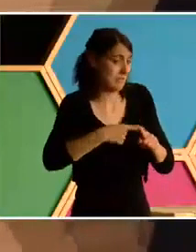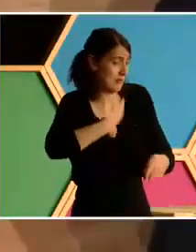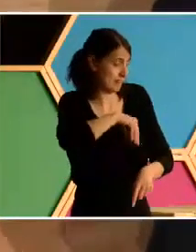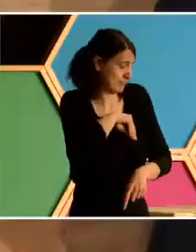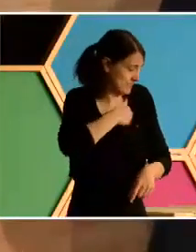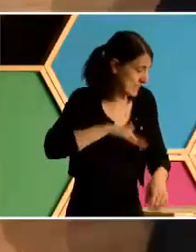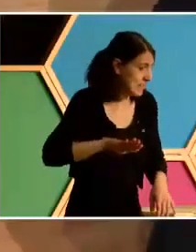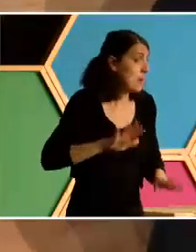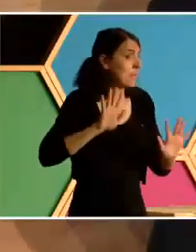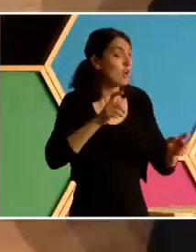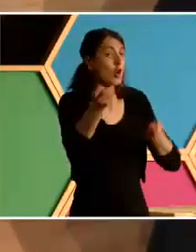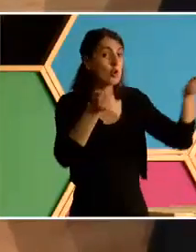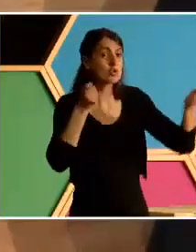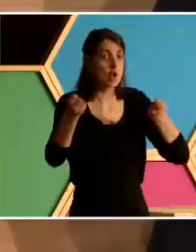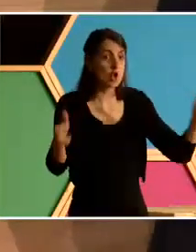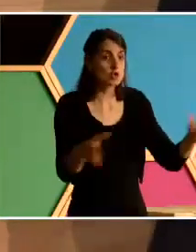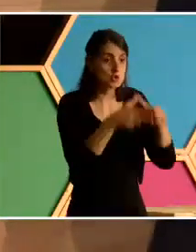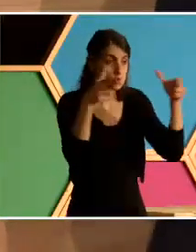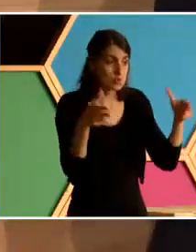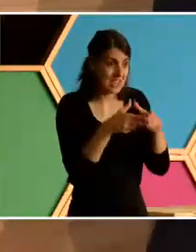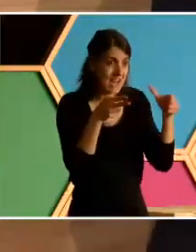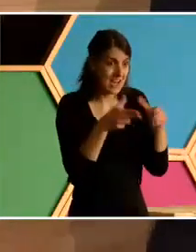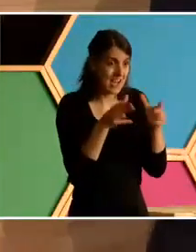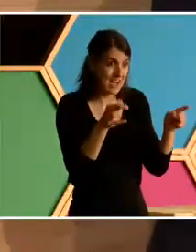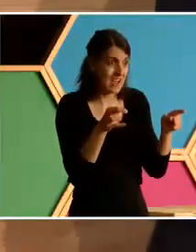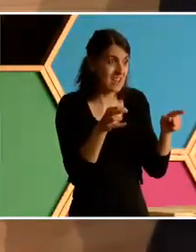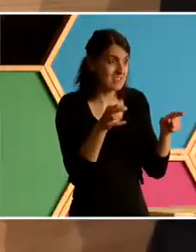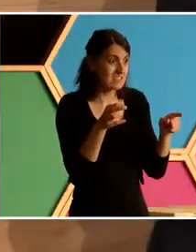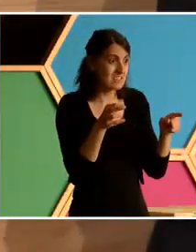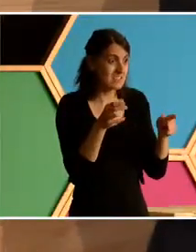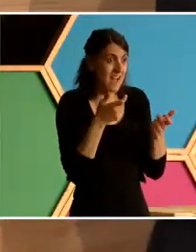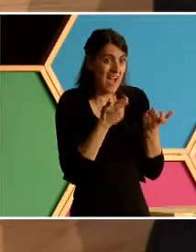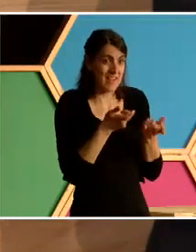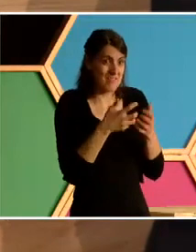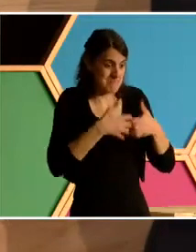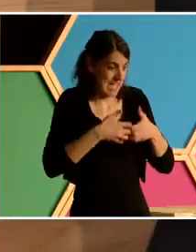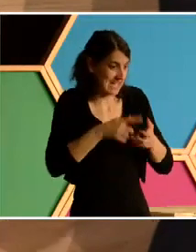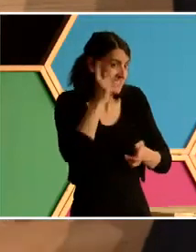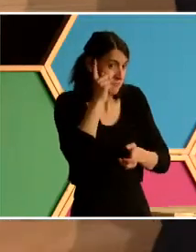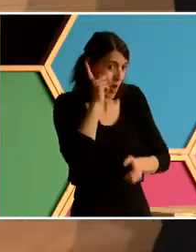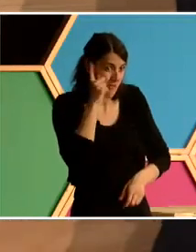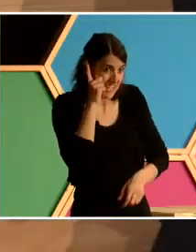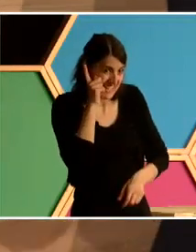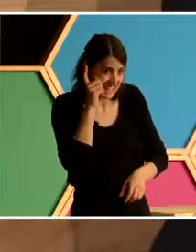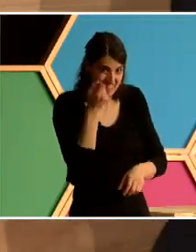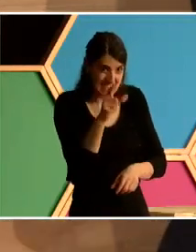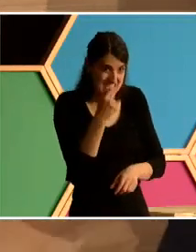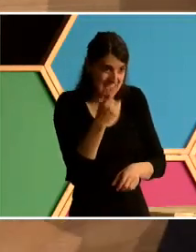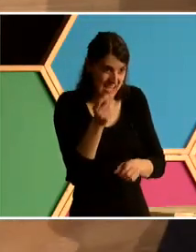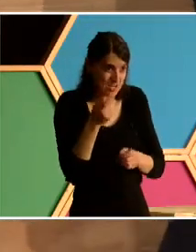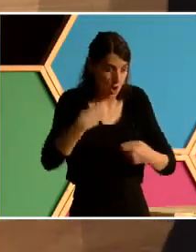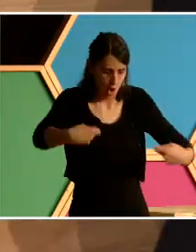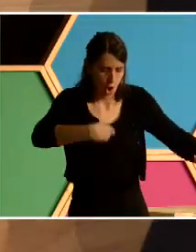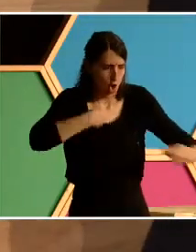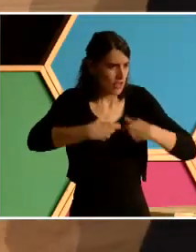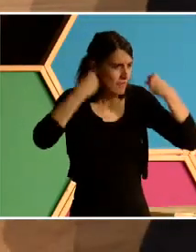el control social que representen aquestes maleïdes maquinetes digitals que portem a la butxaca. Ho saben tot de nosaltres,